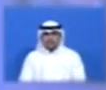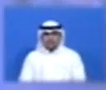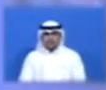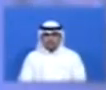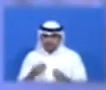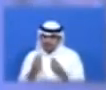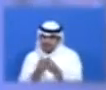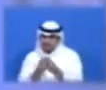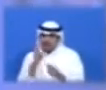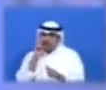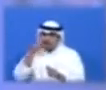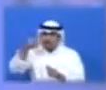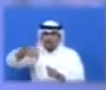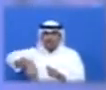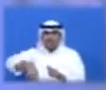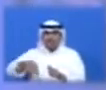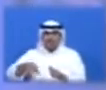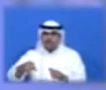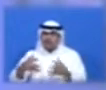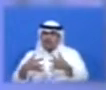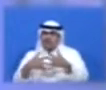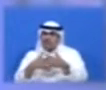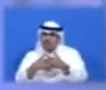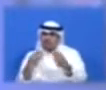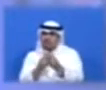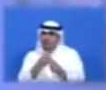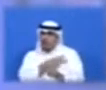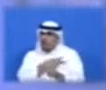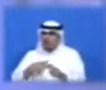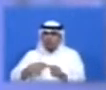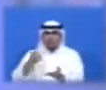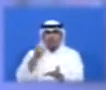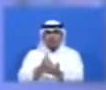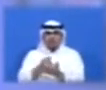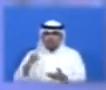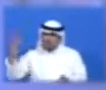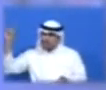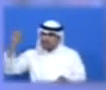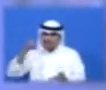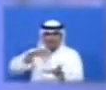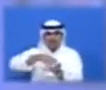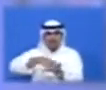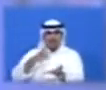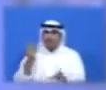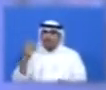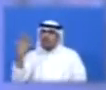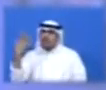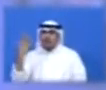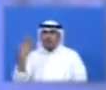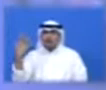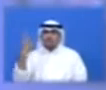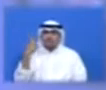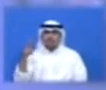ضمن الاستعدادات التي تقوم بها مؤسسات الدولة لاحتضان القمة العربية 25 في البلاد الأسبوع المقبل، قامت وزارة